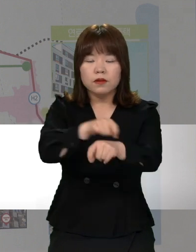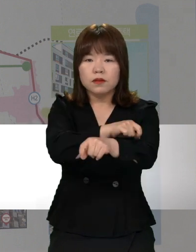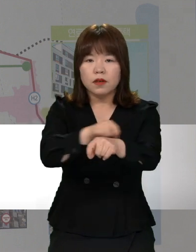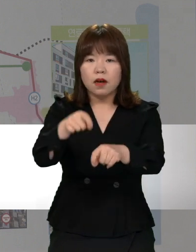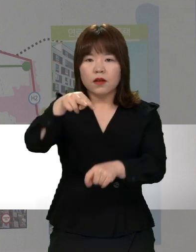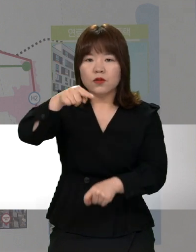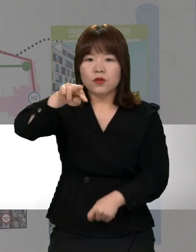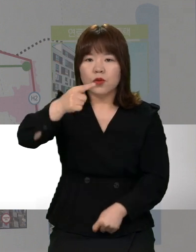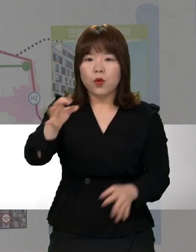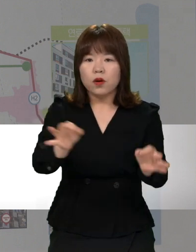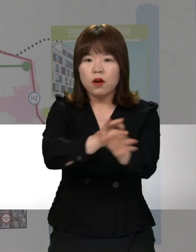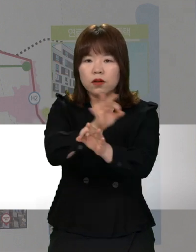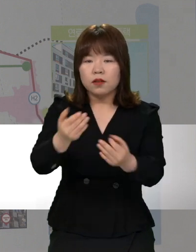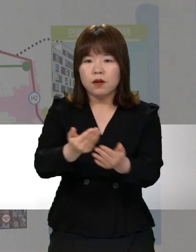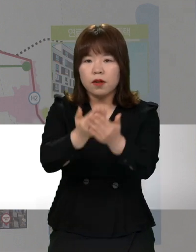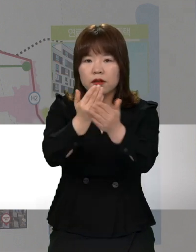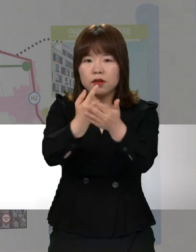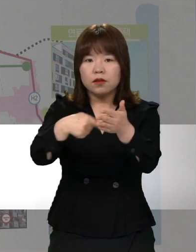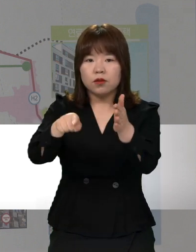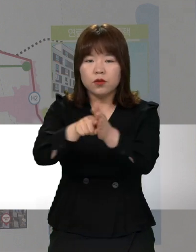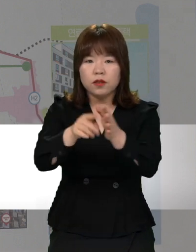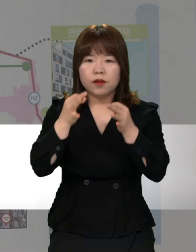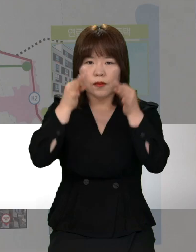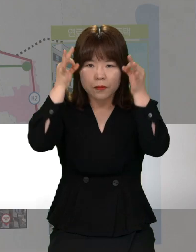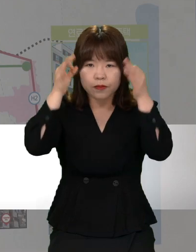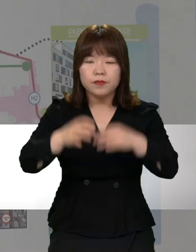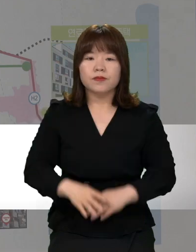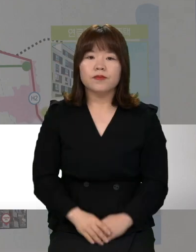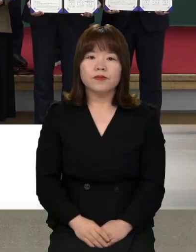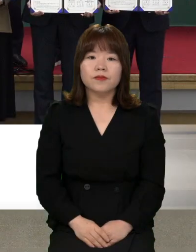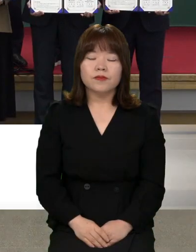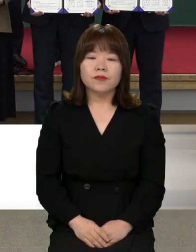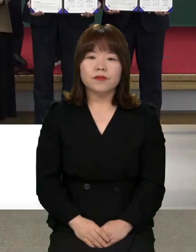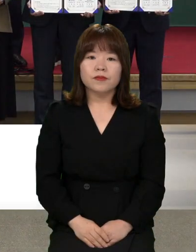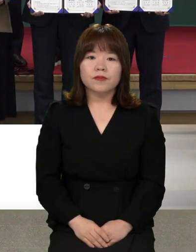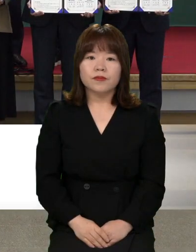특화형 수소경제 성장 모델 구축에 총력을 다합니다.